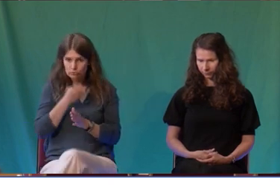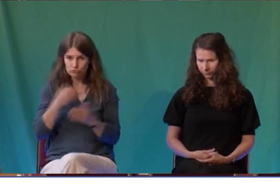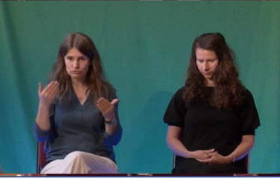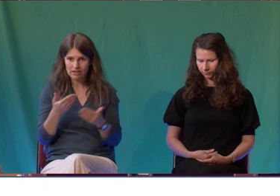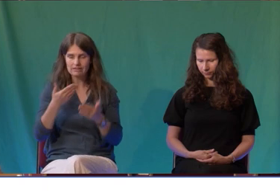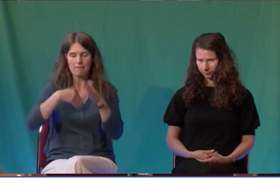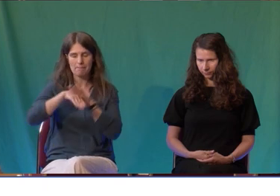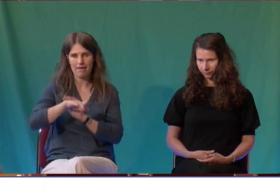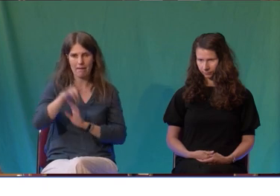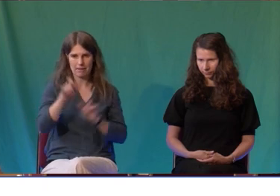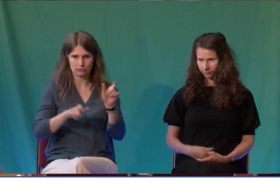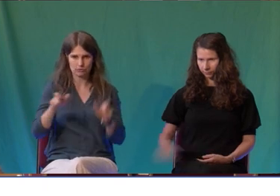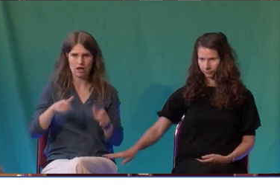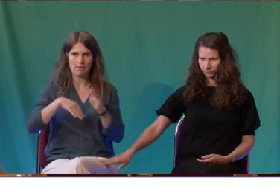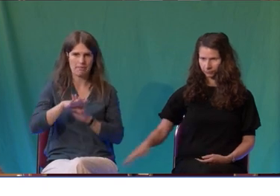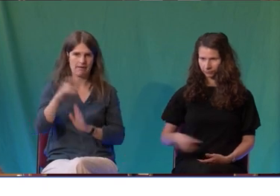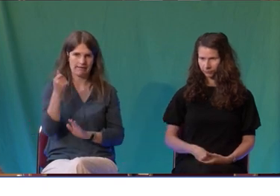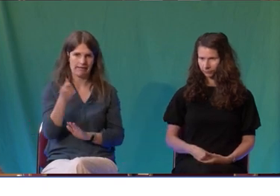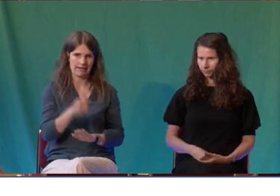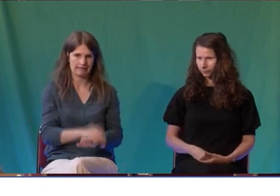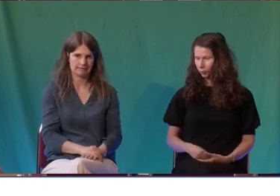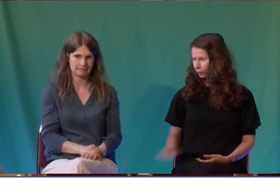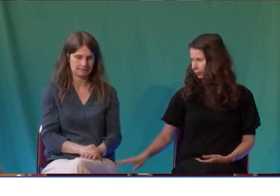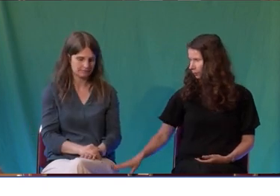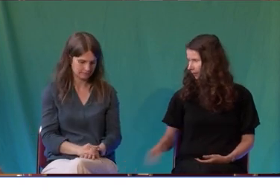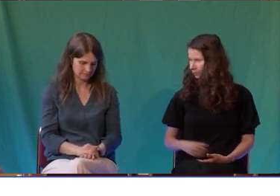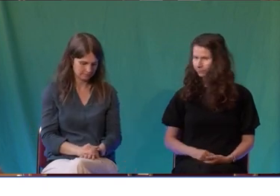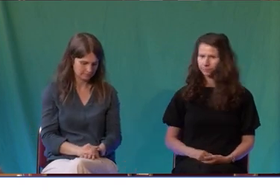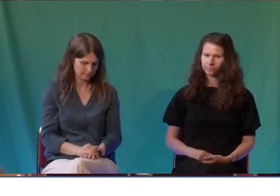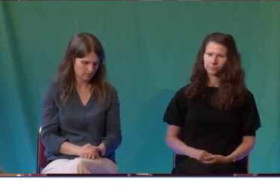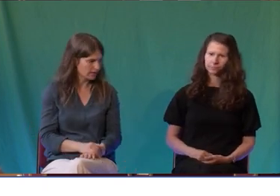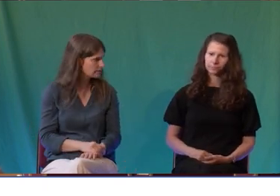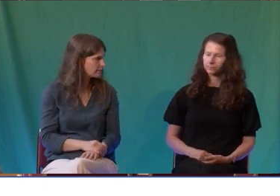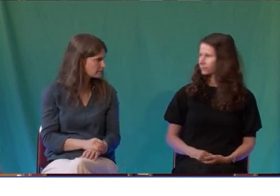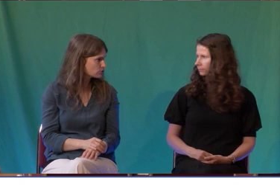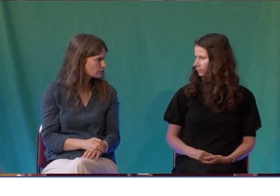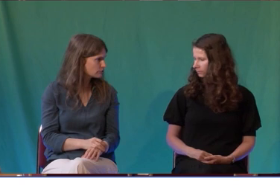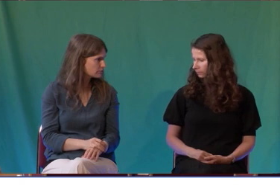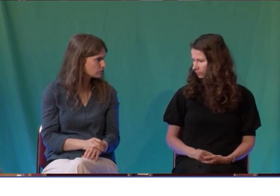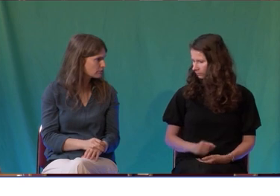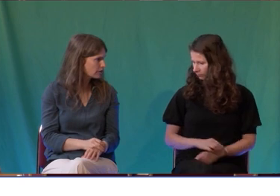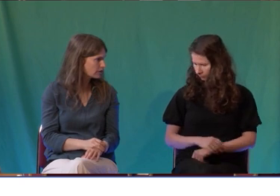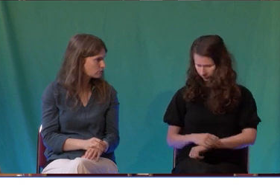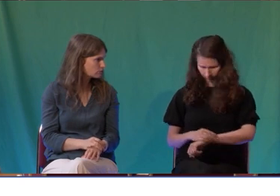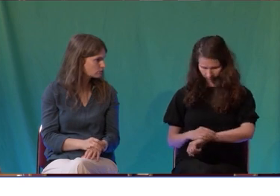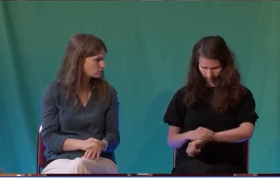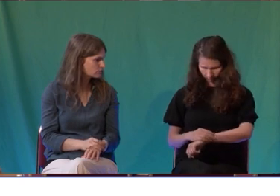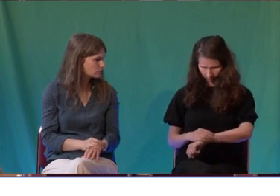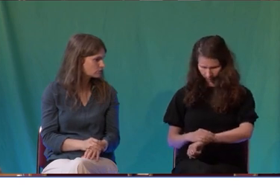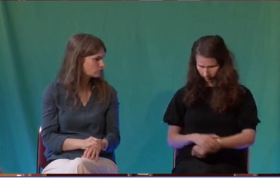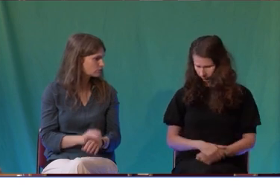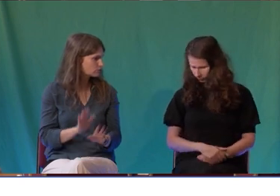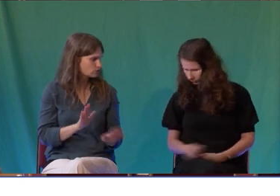teilhabeberatungsstelle und mehr Geld Dankeschön gibt es denn zu Workshop drei von ihrer Seite eine